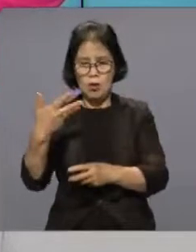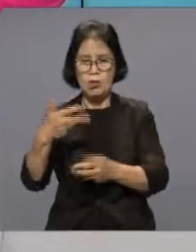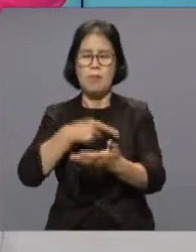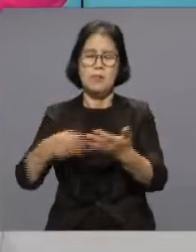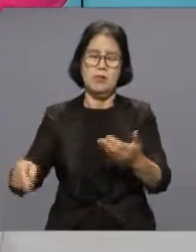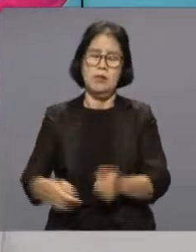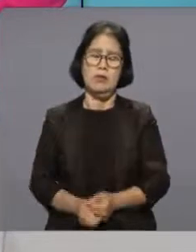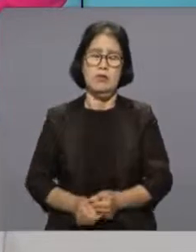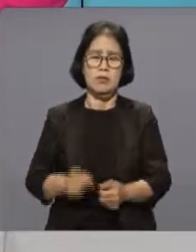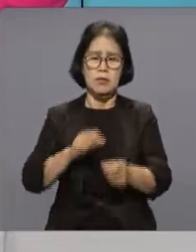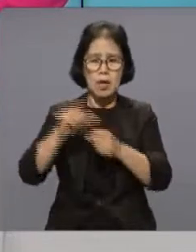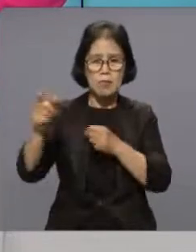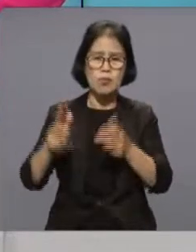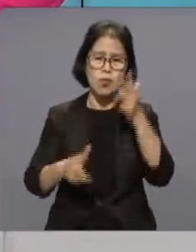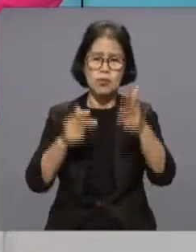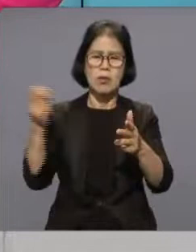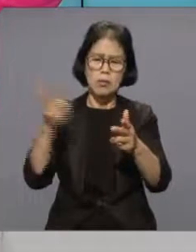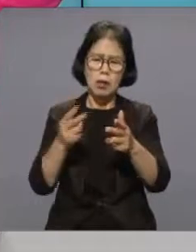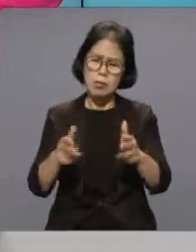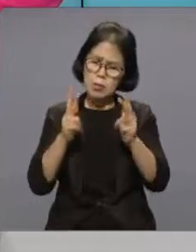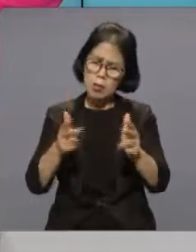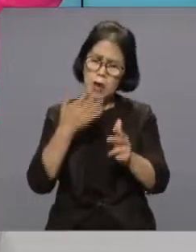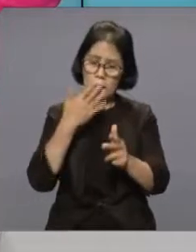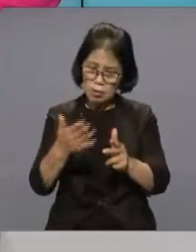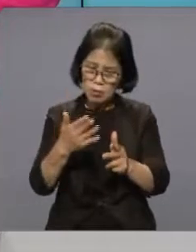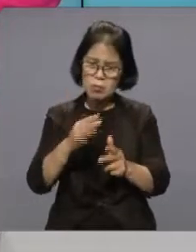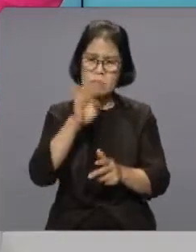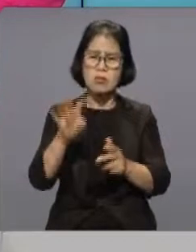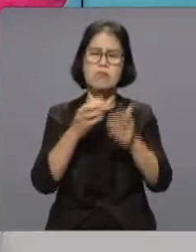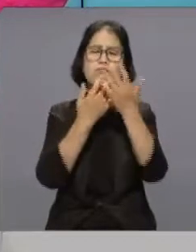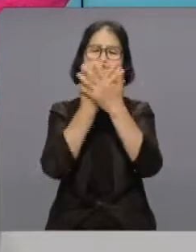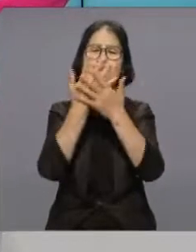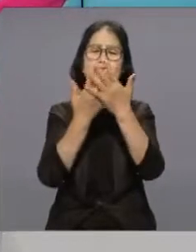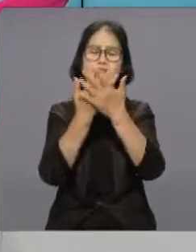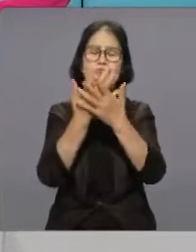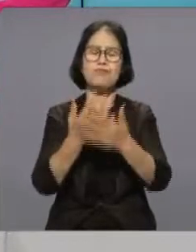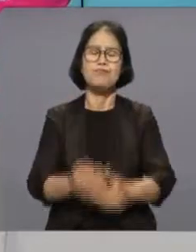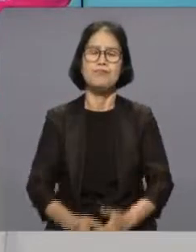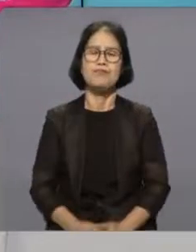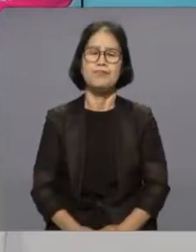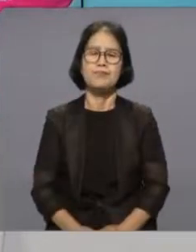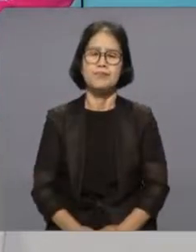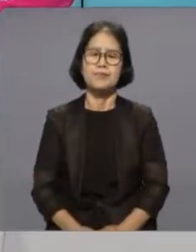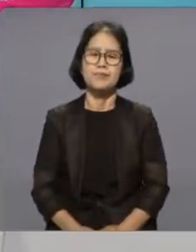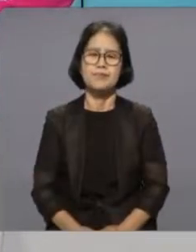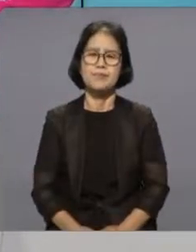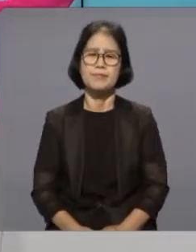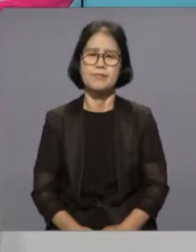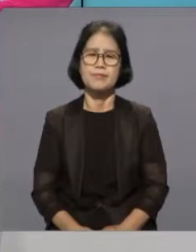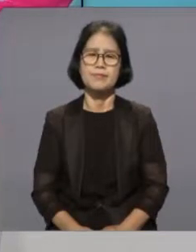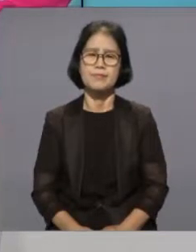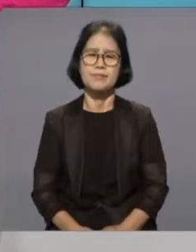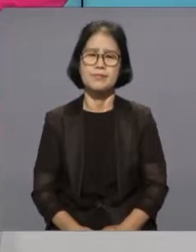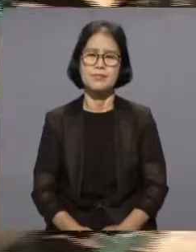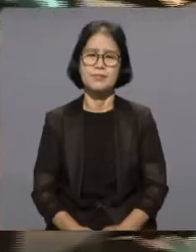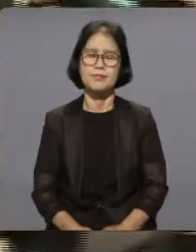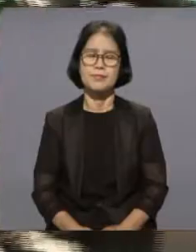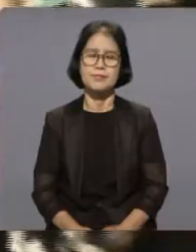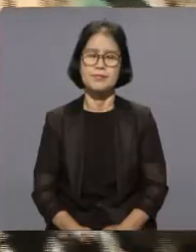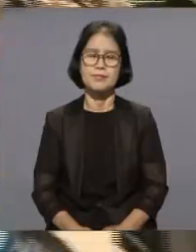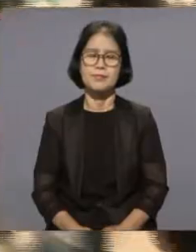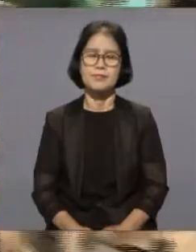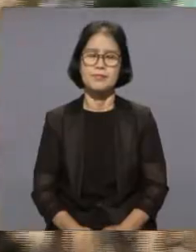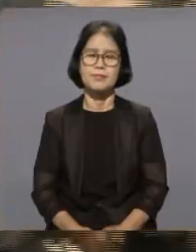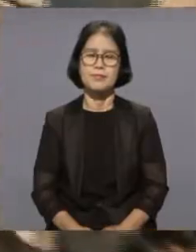업체 대부분 공장을 다시 가동시킬 수 있을지 막막한 상황입니다. 백소민 기자가 취재했습니다.